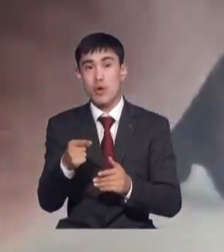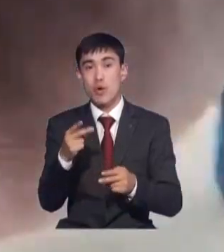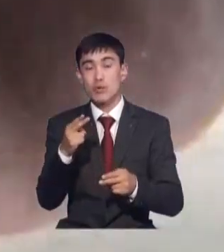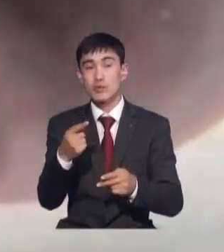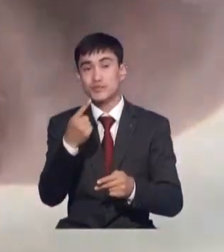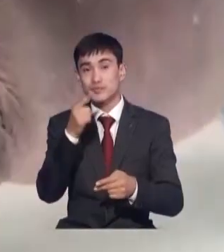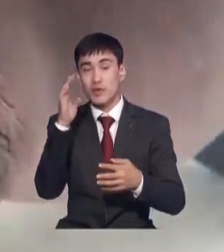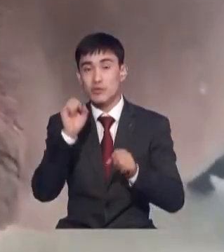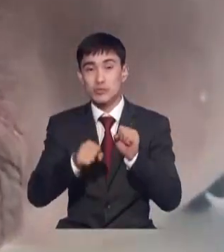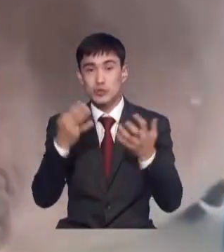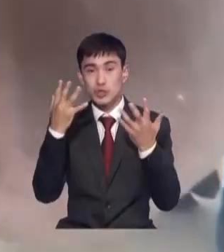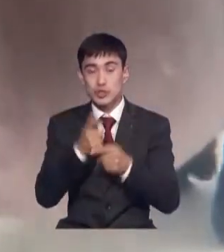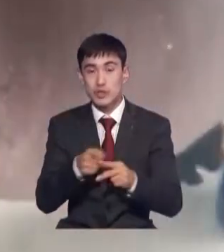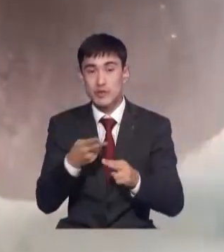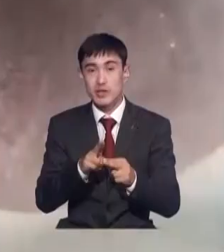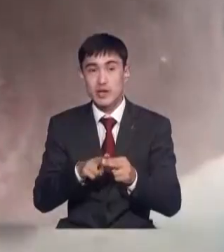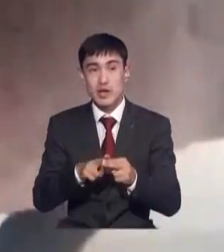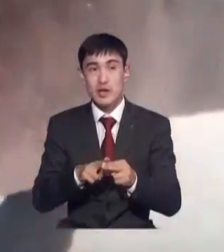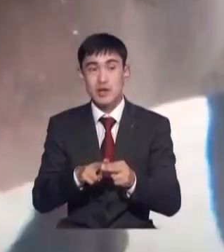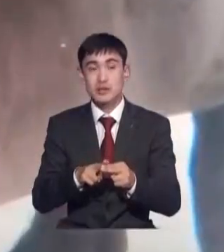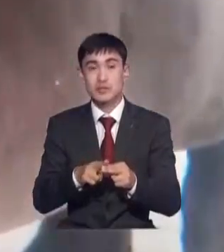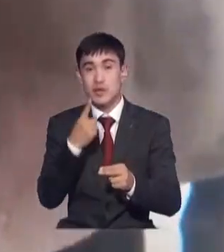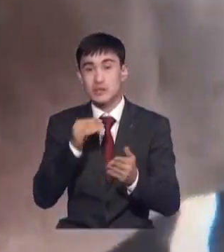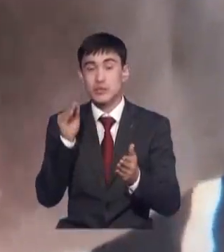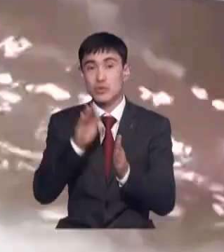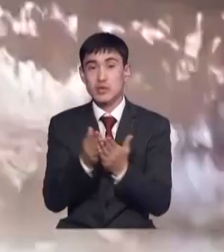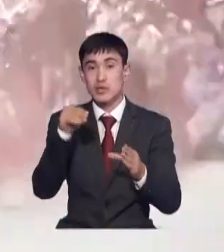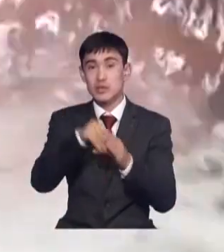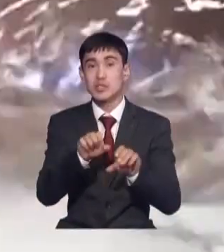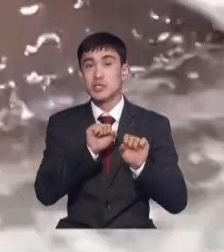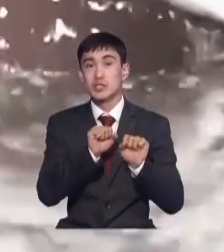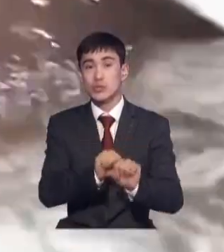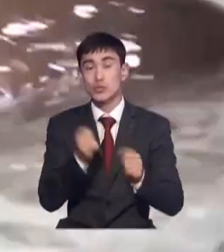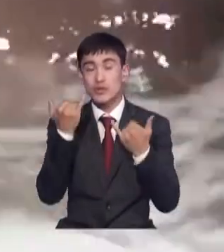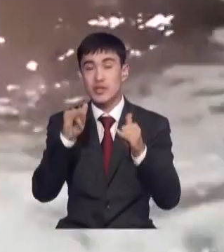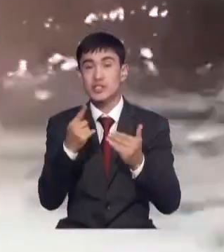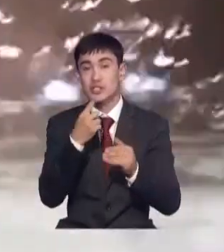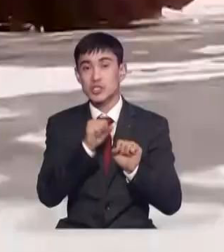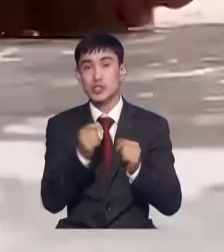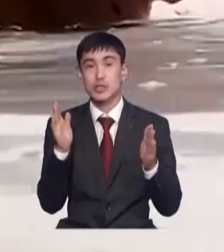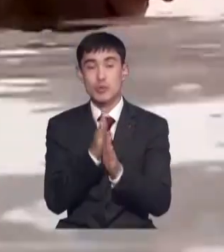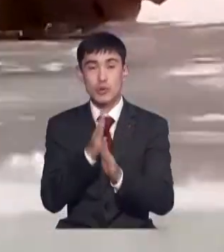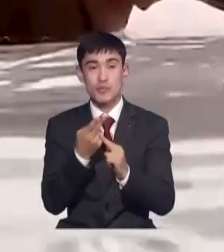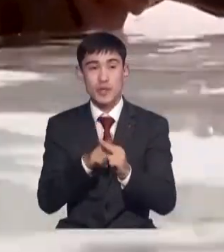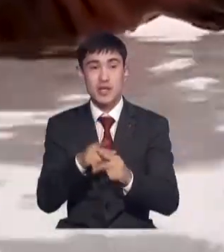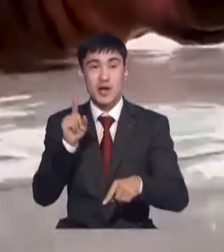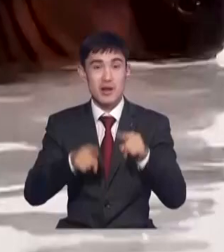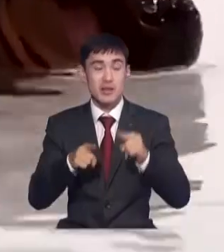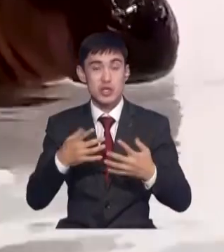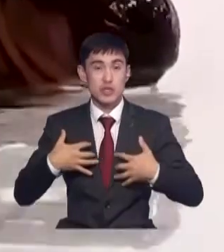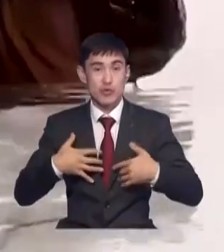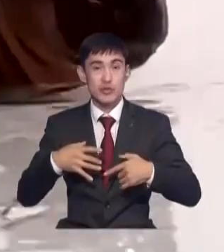угрозой исчезновения. Это событие вызвало волну восторга и надежды среди защитников природы, поскольку популяция этих редких животных в дикой